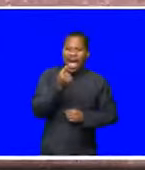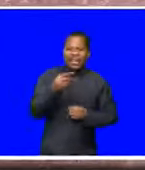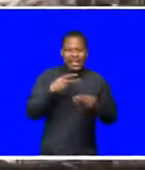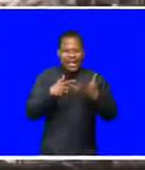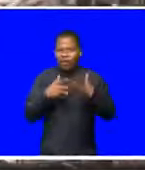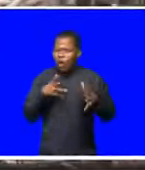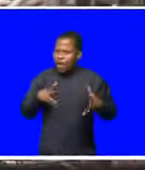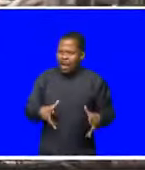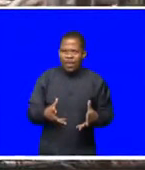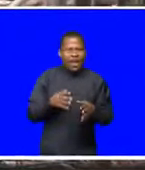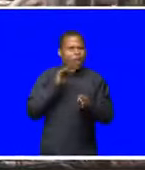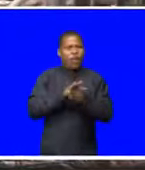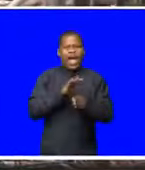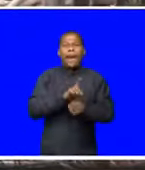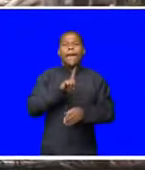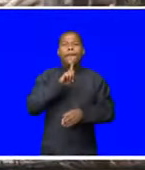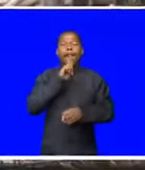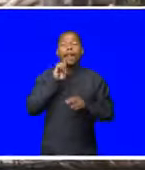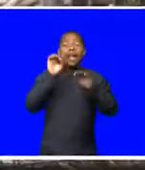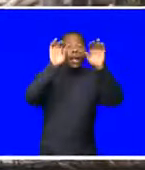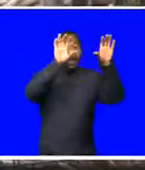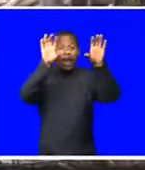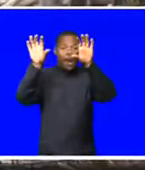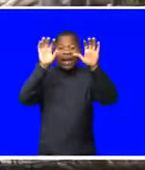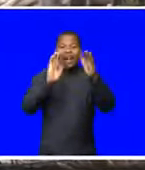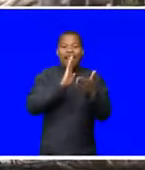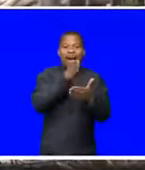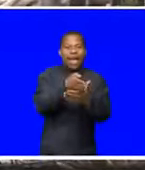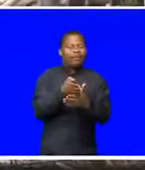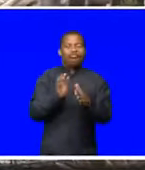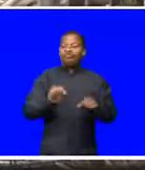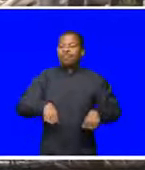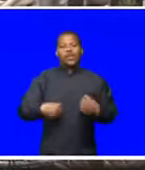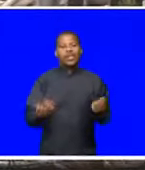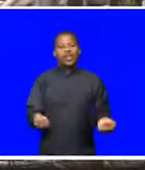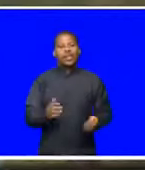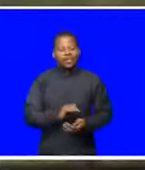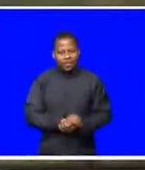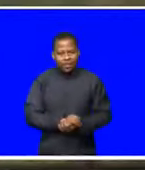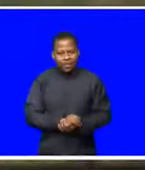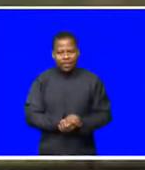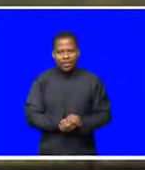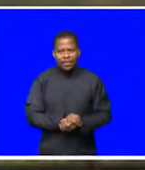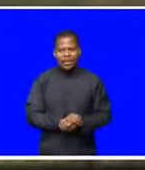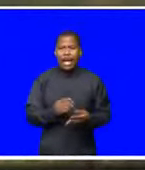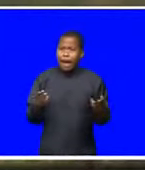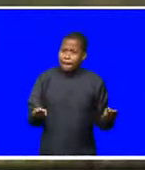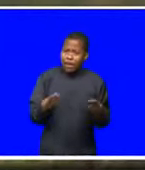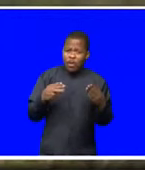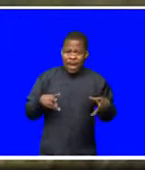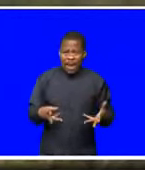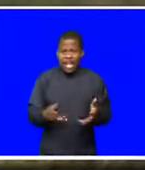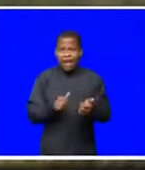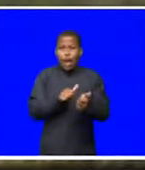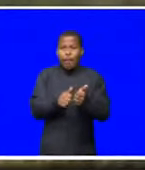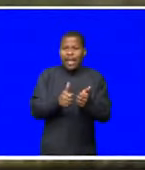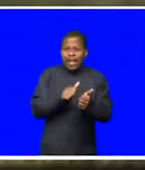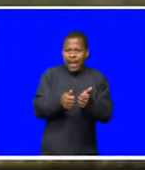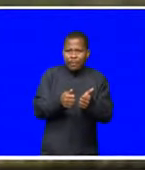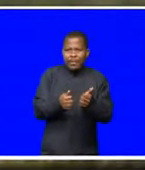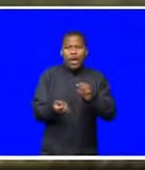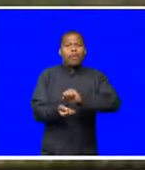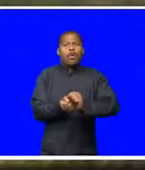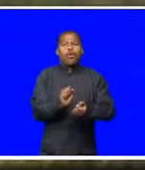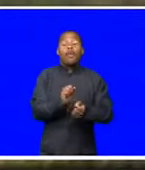akufikeki kiyo umbila kawukhona ukufika etindzaweni lapha bangakhona ukuthengisa khona ngenxa yokuthi imigwaqo